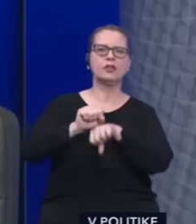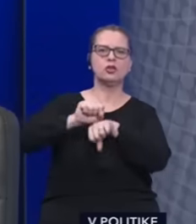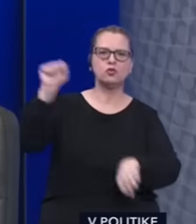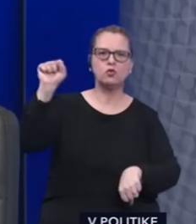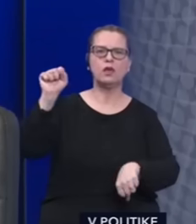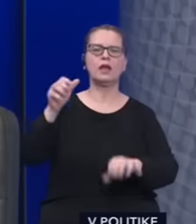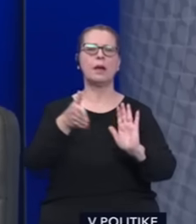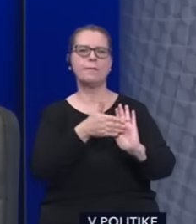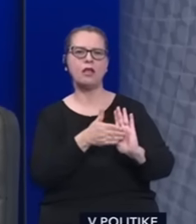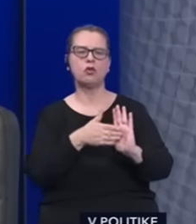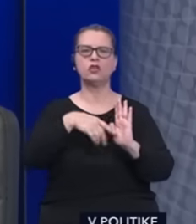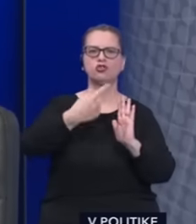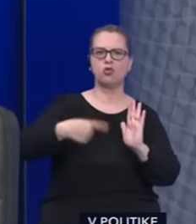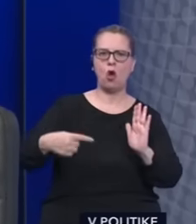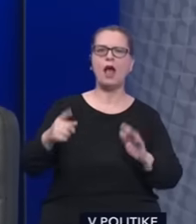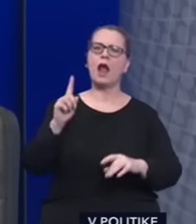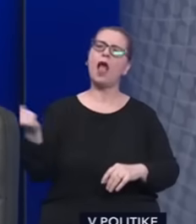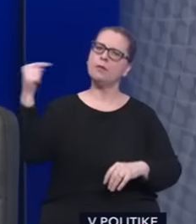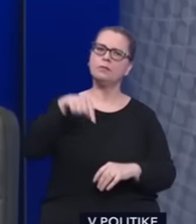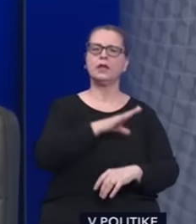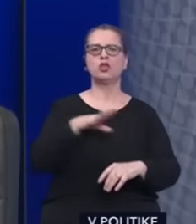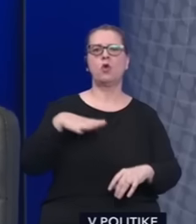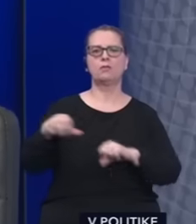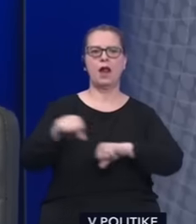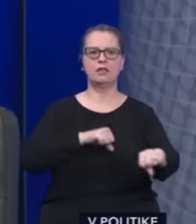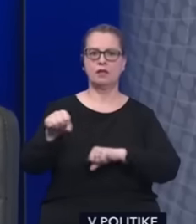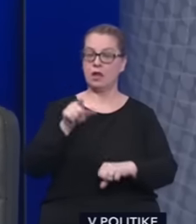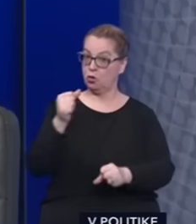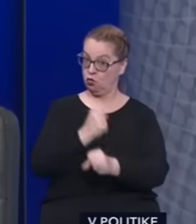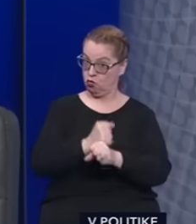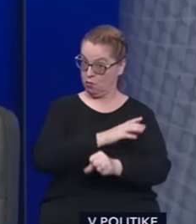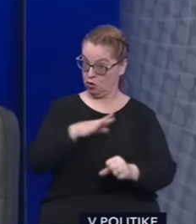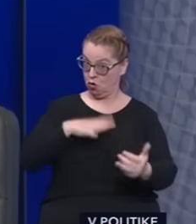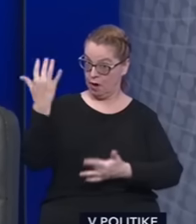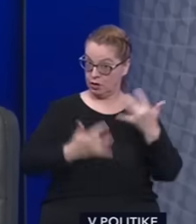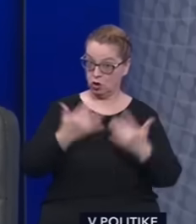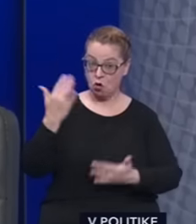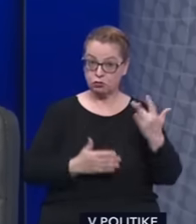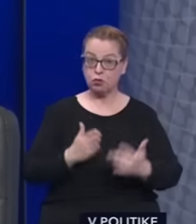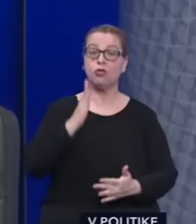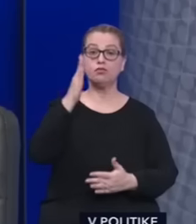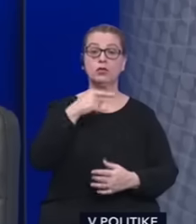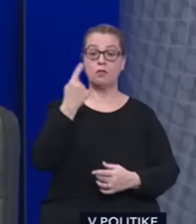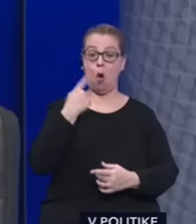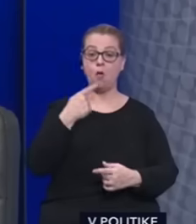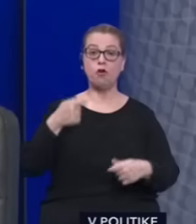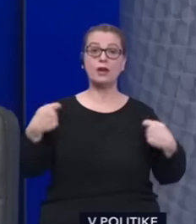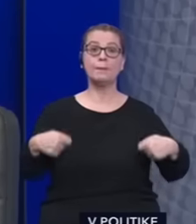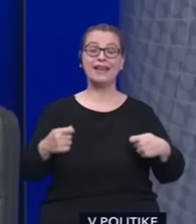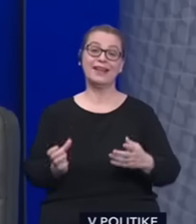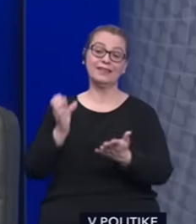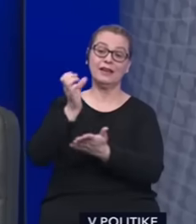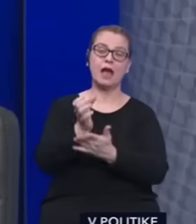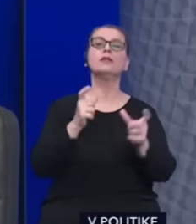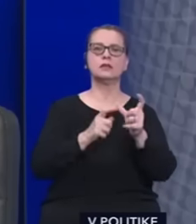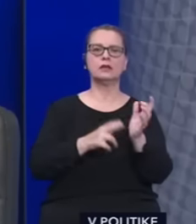aby tu prišla normálna vláda. Ak tá vláda zostaví normálny rozpočet a budeme sa baviť o prezidentskom kandidátovi, SNS